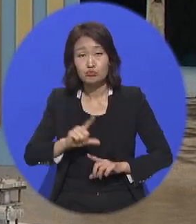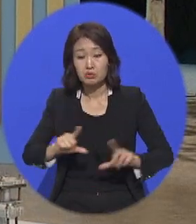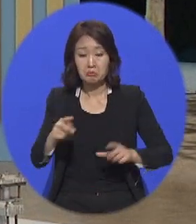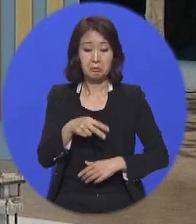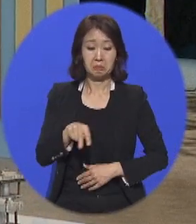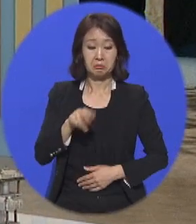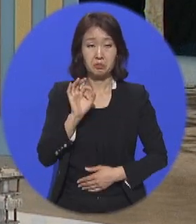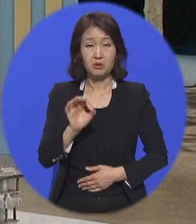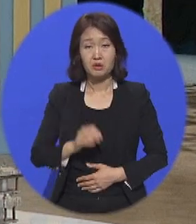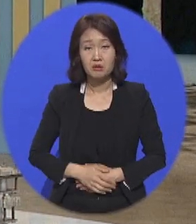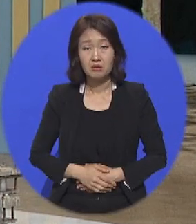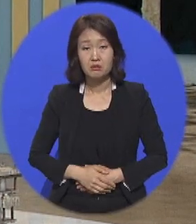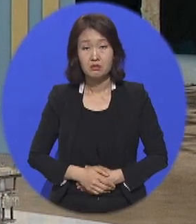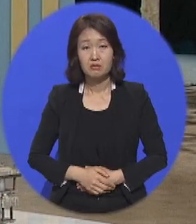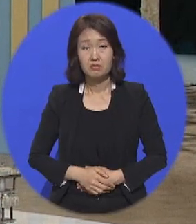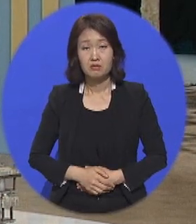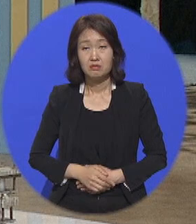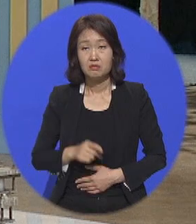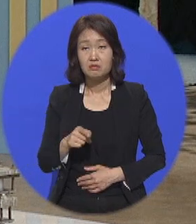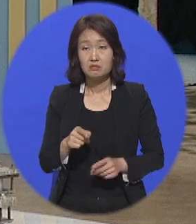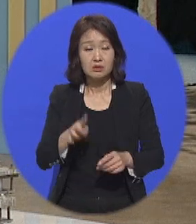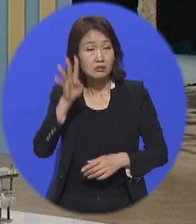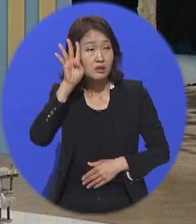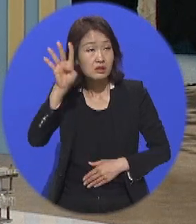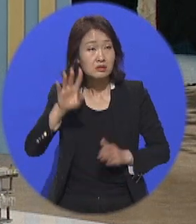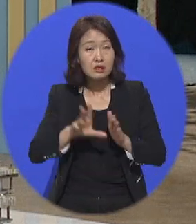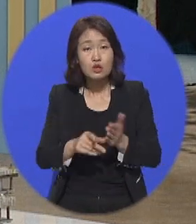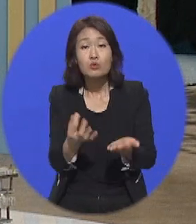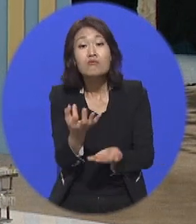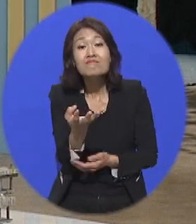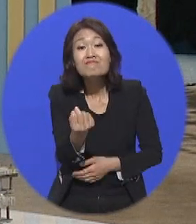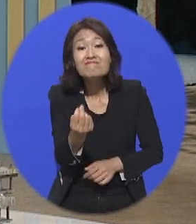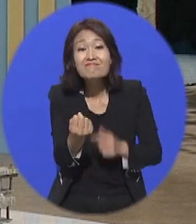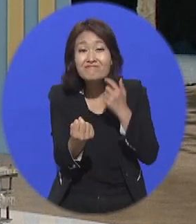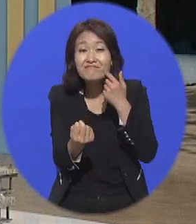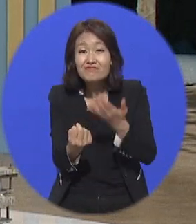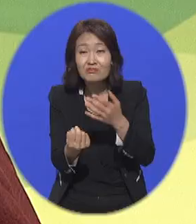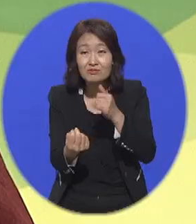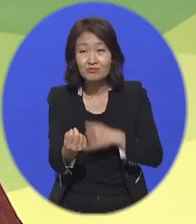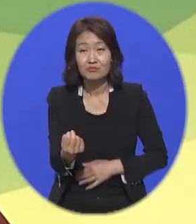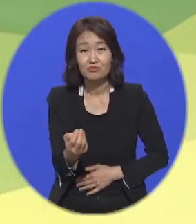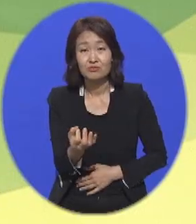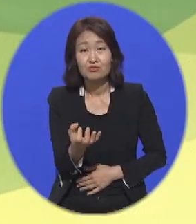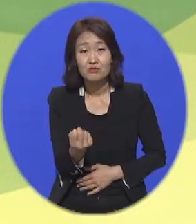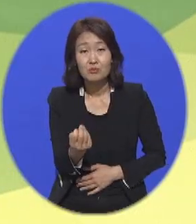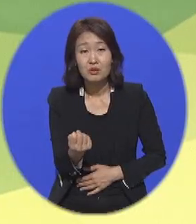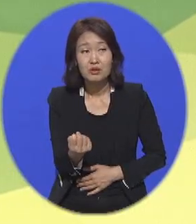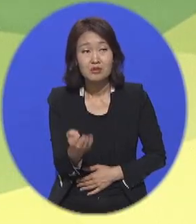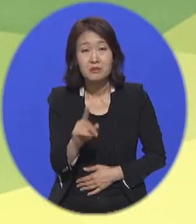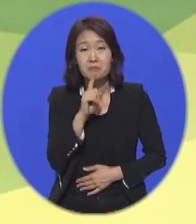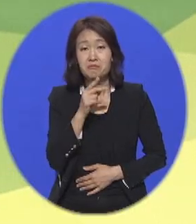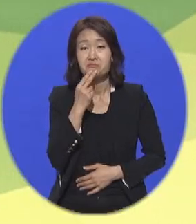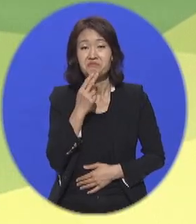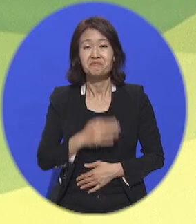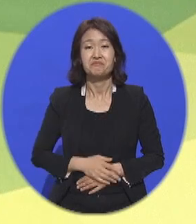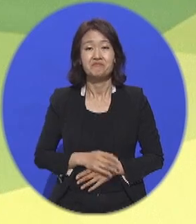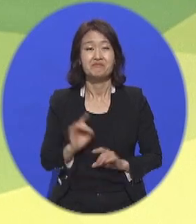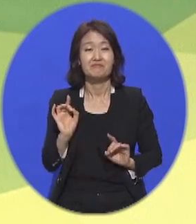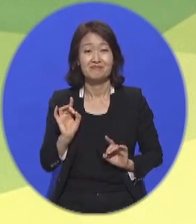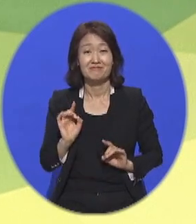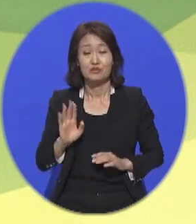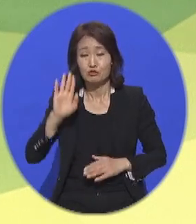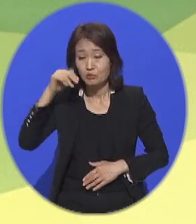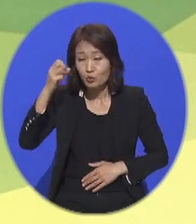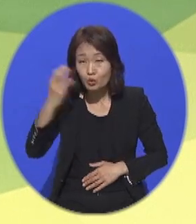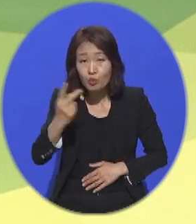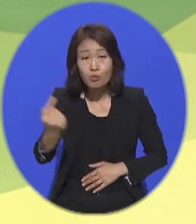보고 갑니다. 그럼 4일째 되는 날 이 가격을 물어봅니다. 이 가격을 물어보는데 예, 아무 말도 안 했습니다. 그 다음 사람이